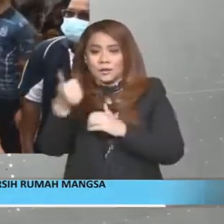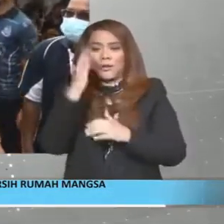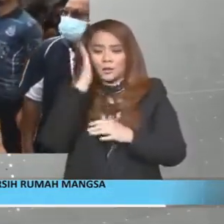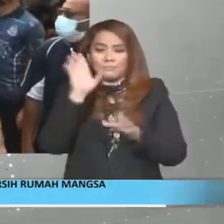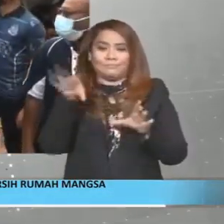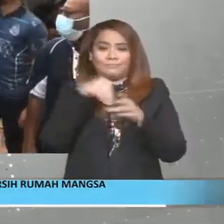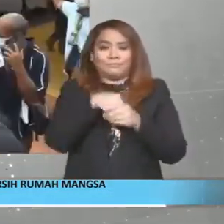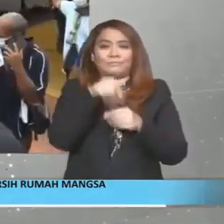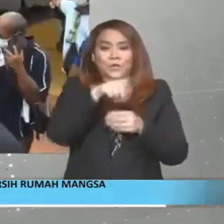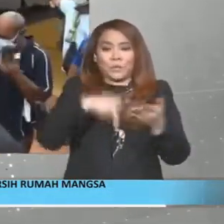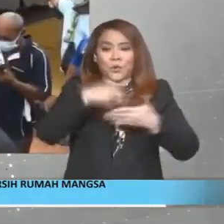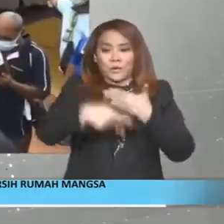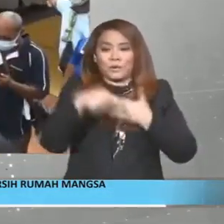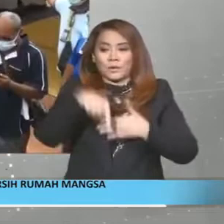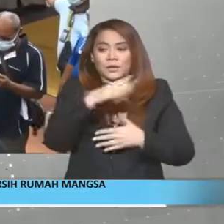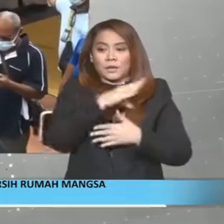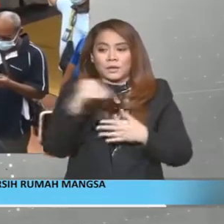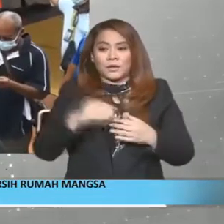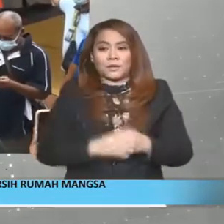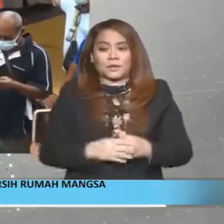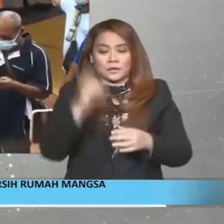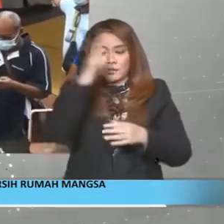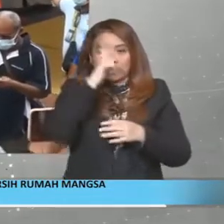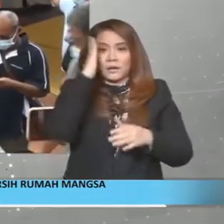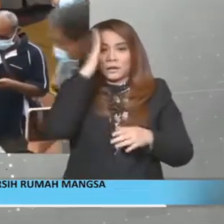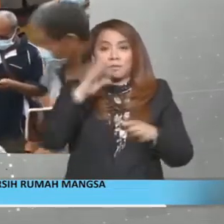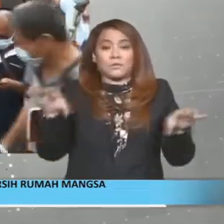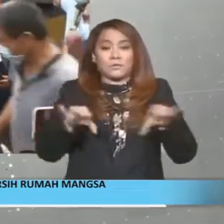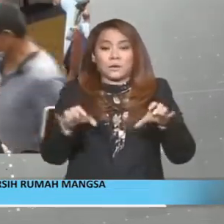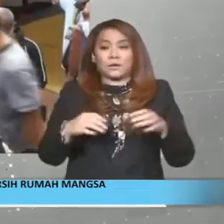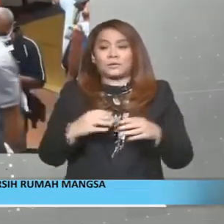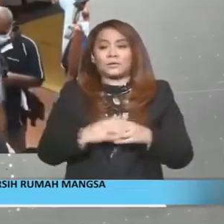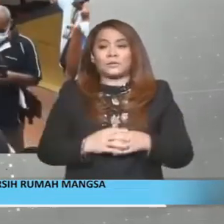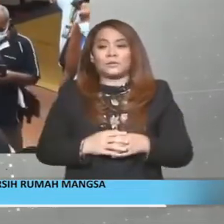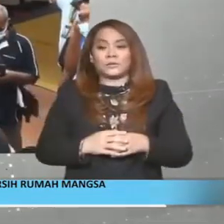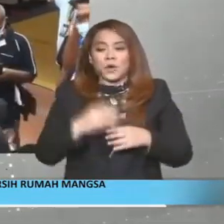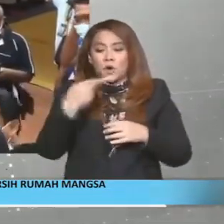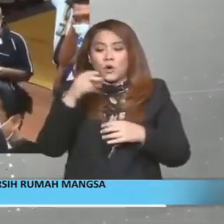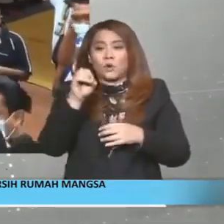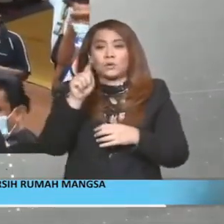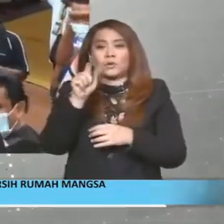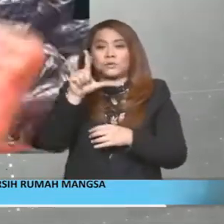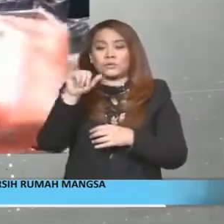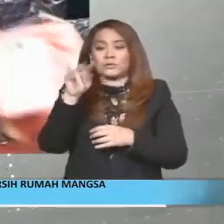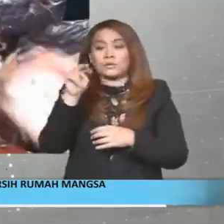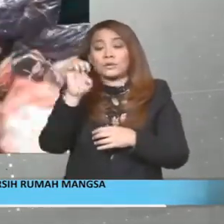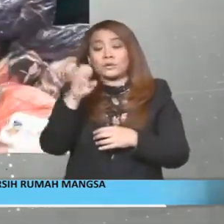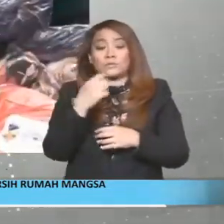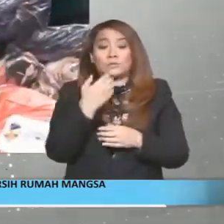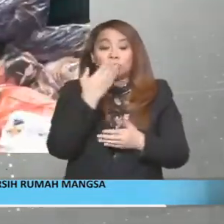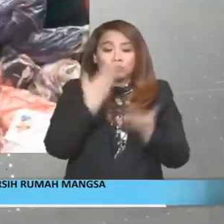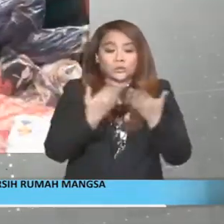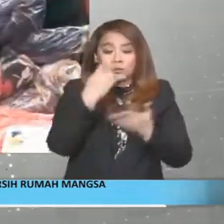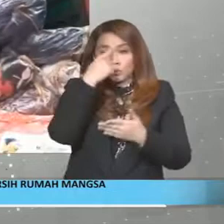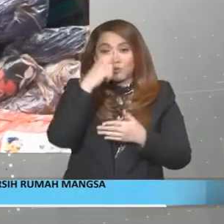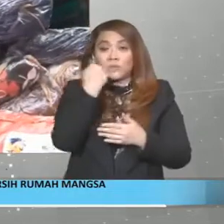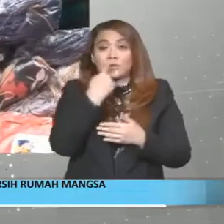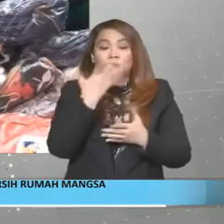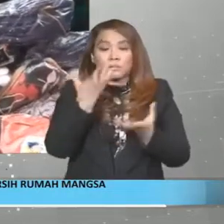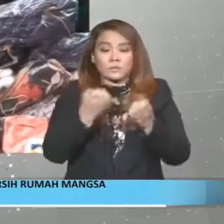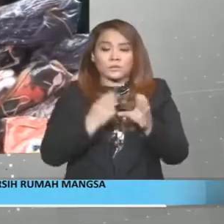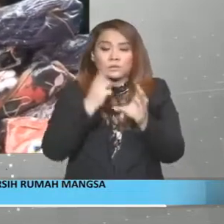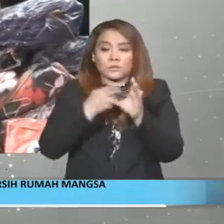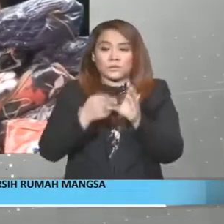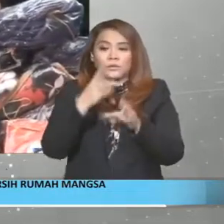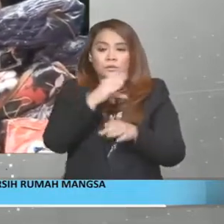Kementerian juga akan wujudkan calon headline sekretnya terdapat mana-mana pihak yang ingin menyertai pagi fasa pertama ini